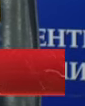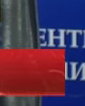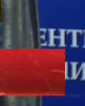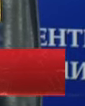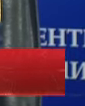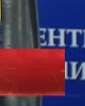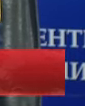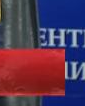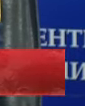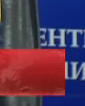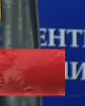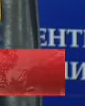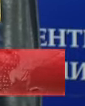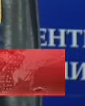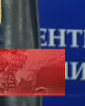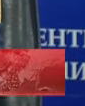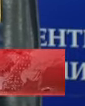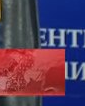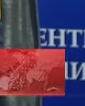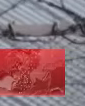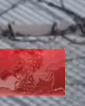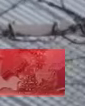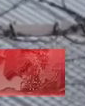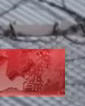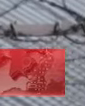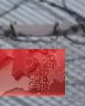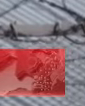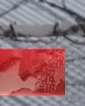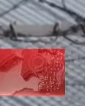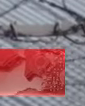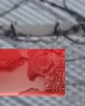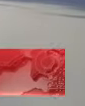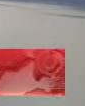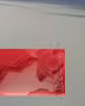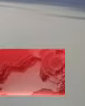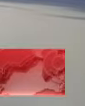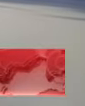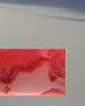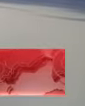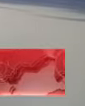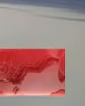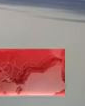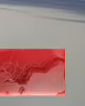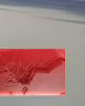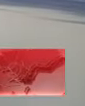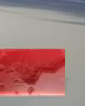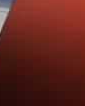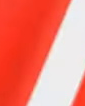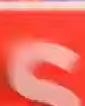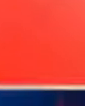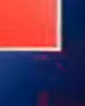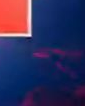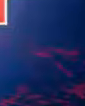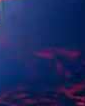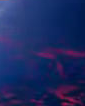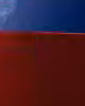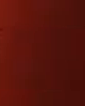которая определит, почему произошла эта смерть. Грозит ли им за это тюрьма и можно ли было спасти младенца?